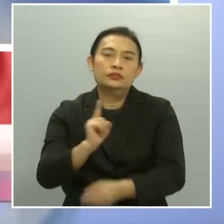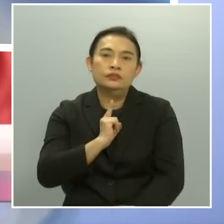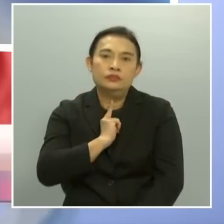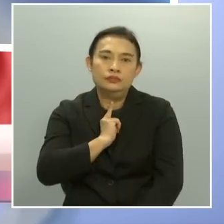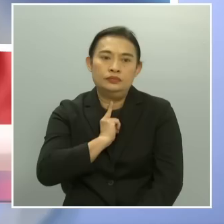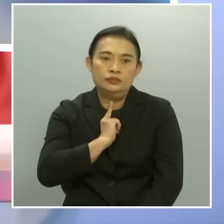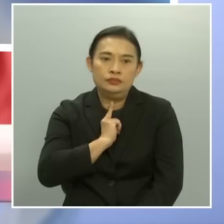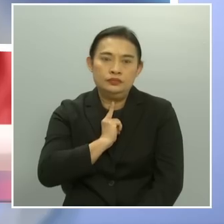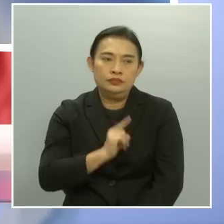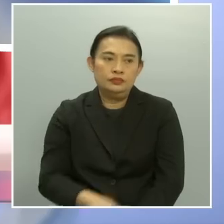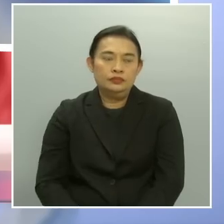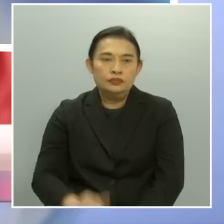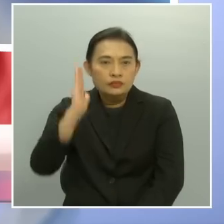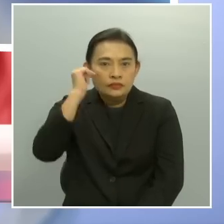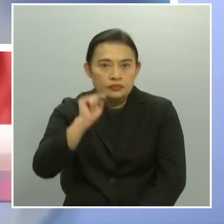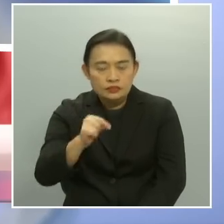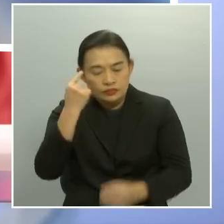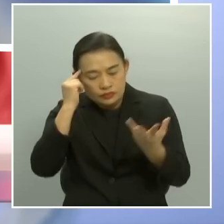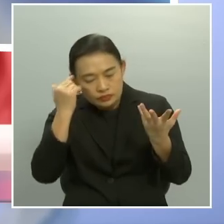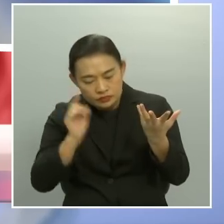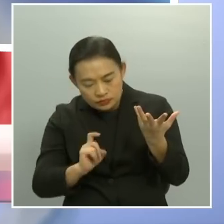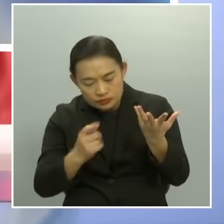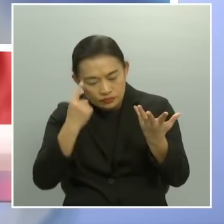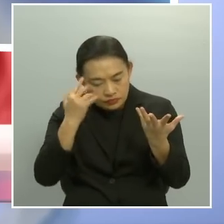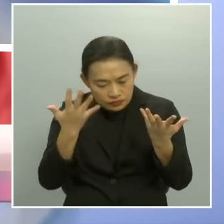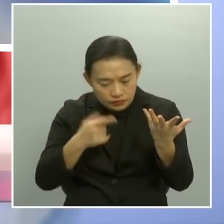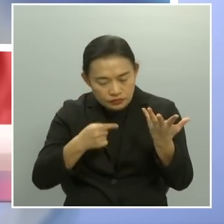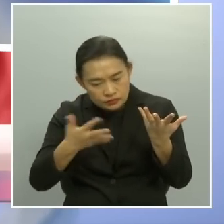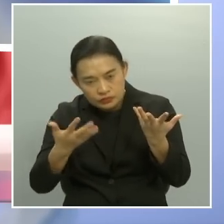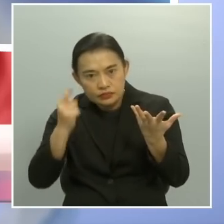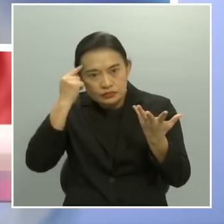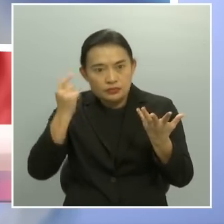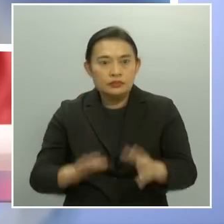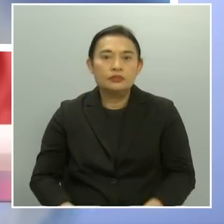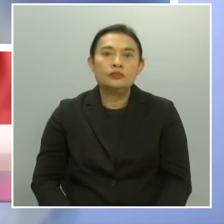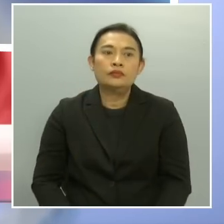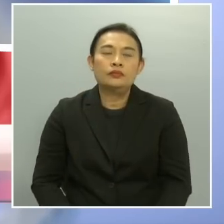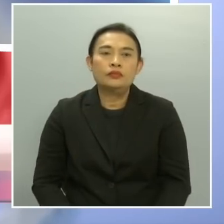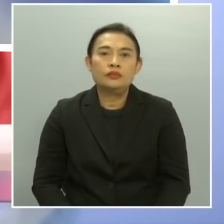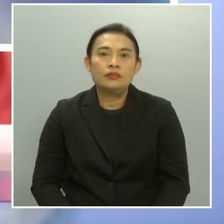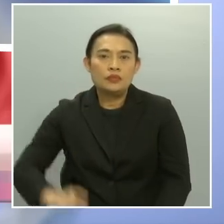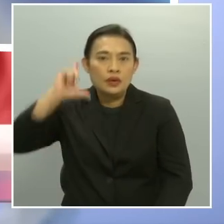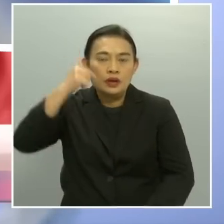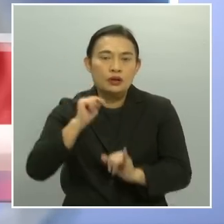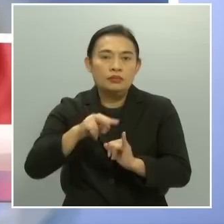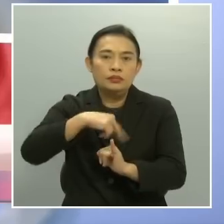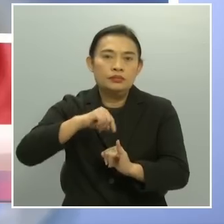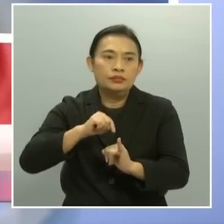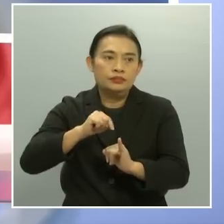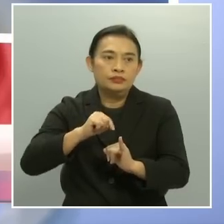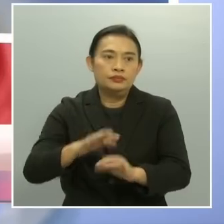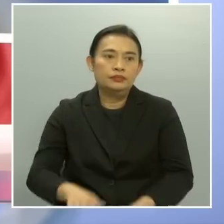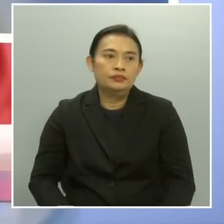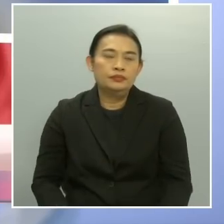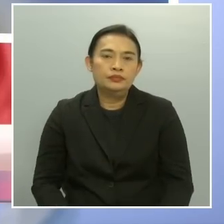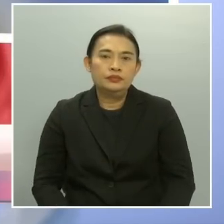เหมือนคุณพ่อก็จะไปเมื่อไหร่ก็ไม่รู้แล้วแม่ก็คือการรักษาของแม่ก็คืออาจจะต้องแบบแอดมิดอาจจะต้องให้คีโม